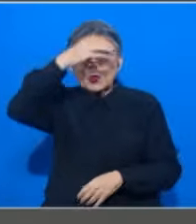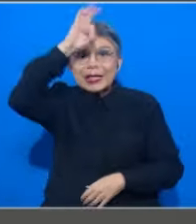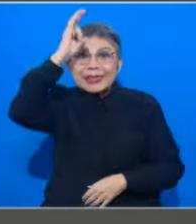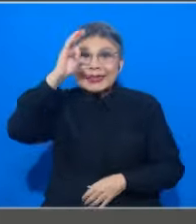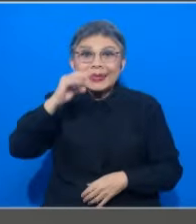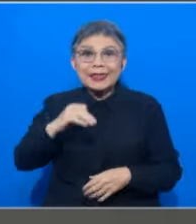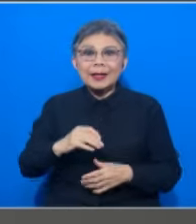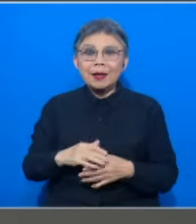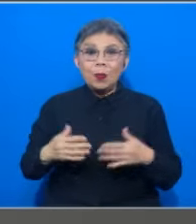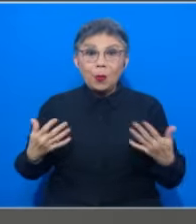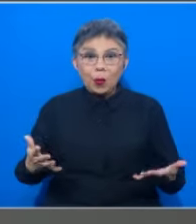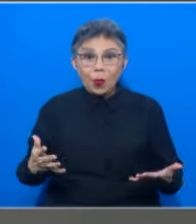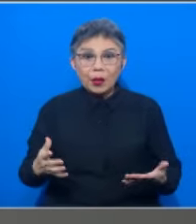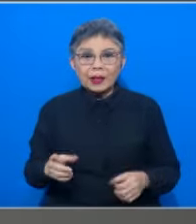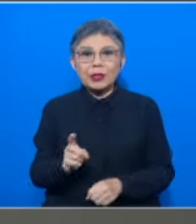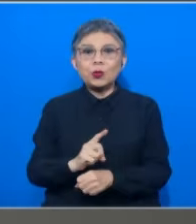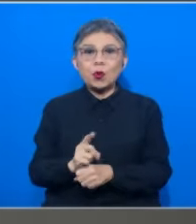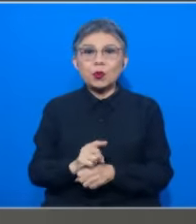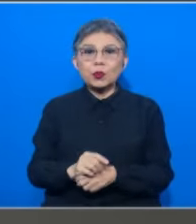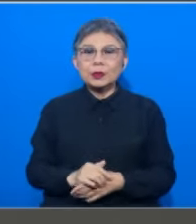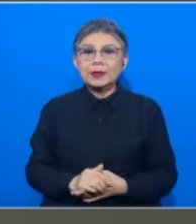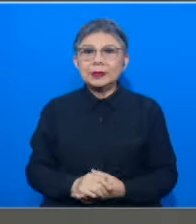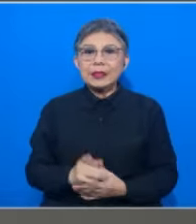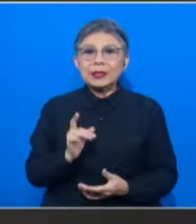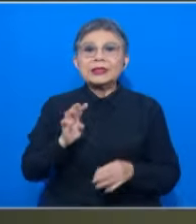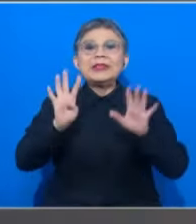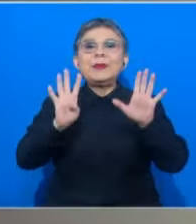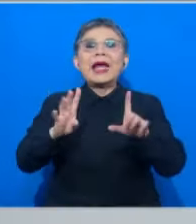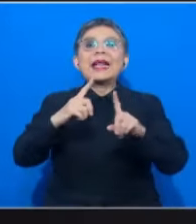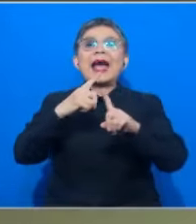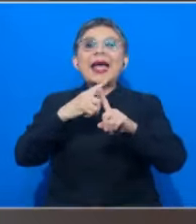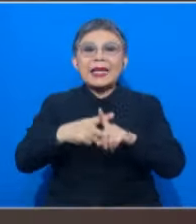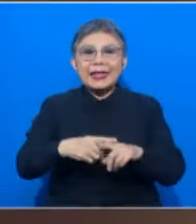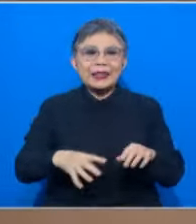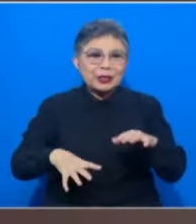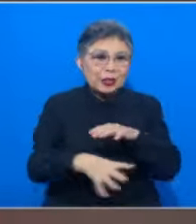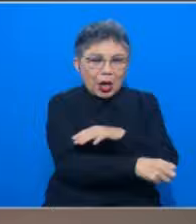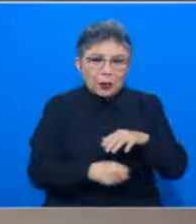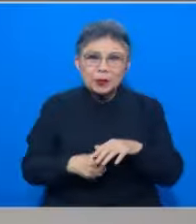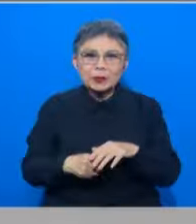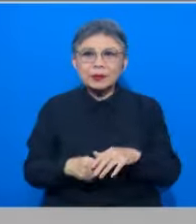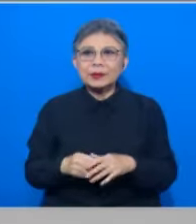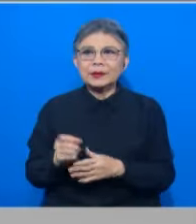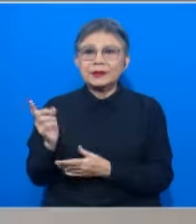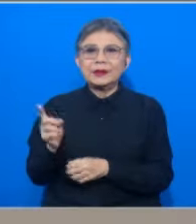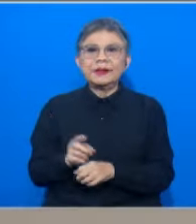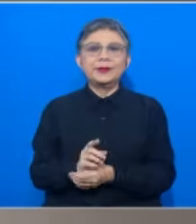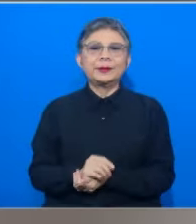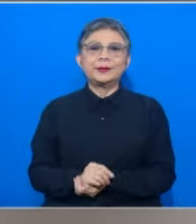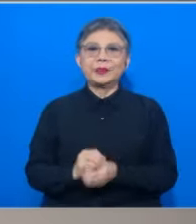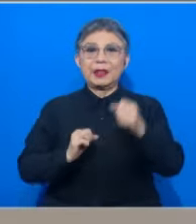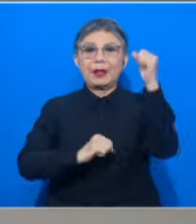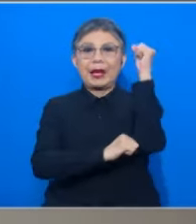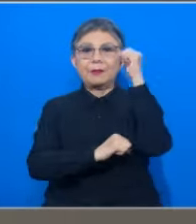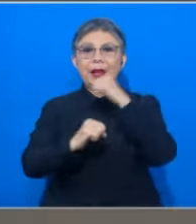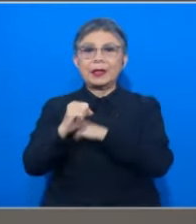bukan jaminan sebuah tempat usaha aman dari tindak kejahatan. Pada Senin pagi, ruko sembako yang ada di sebelah Mapolresta Palembang, Sumatera